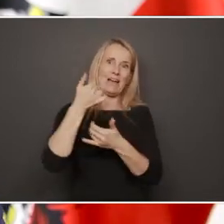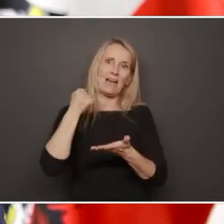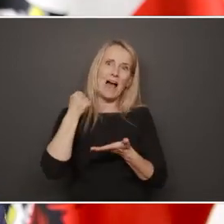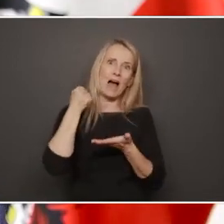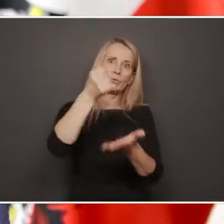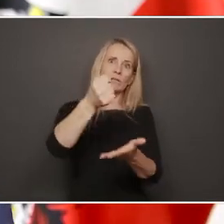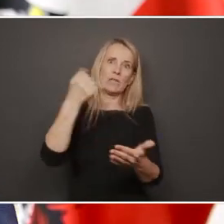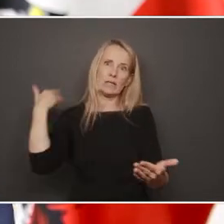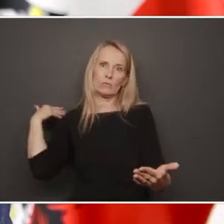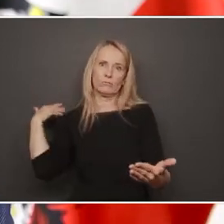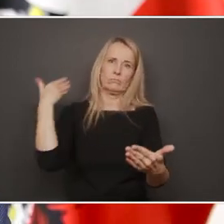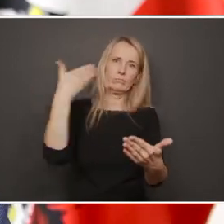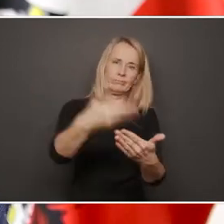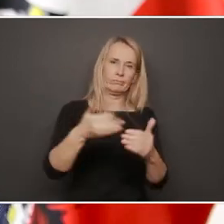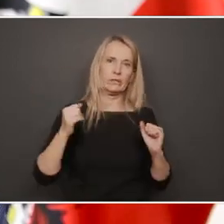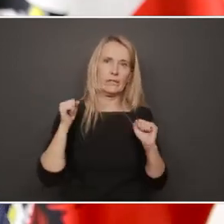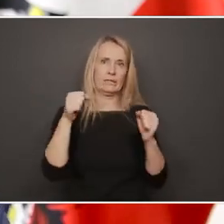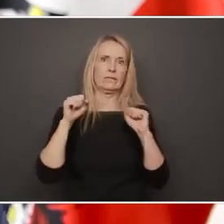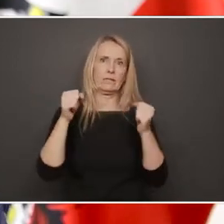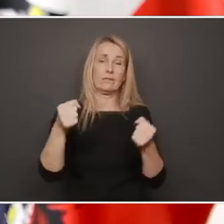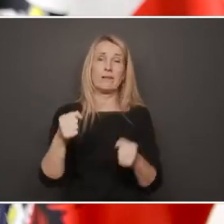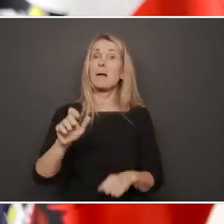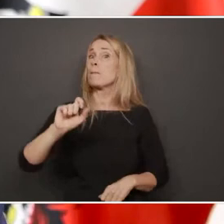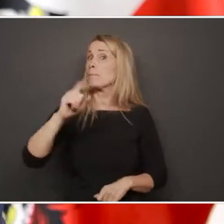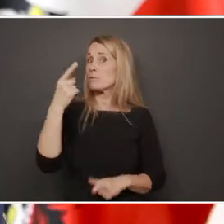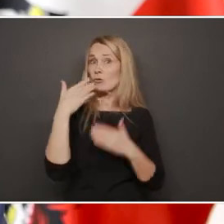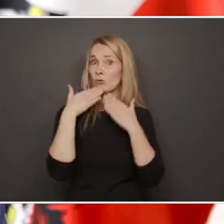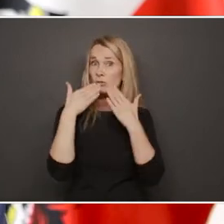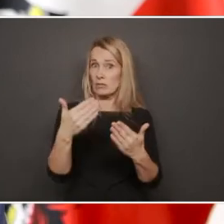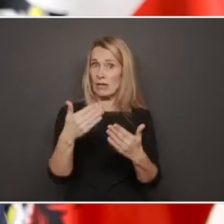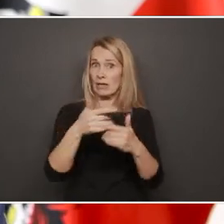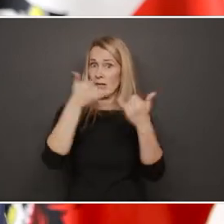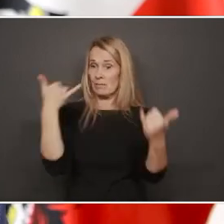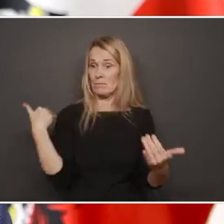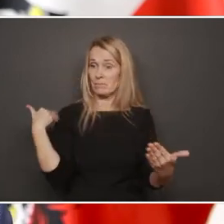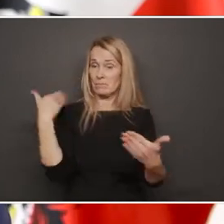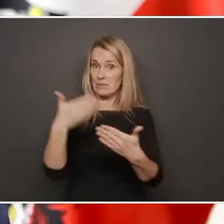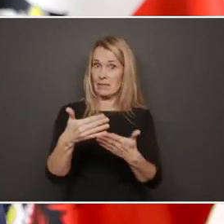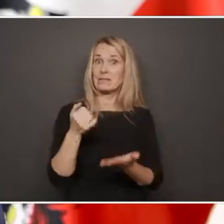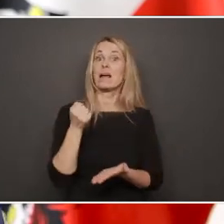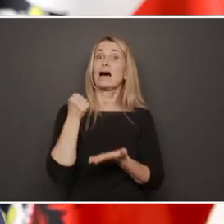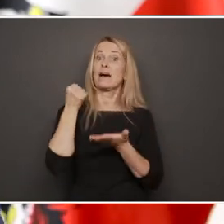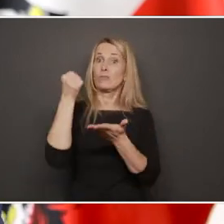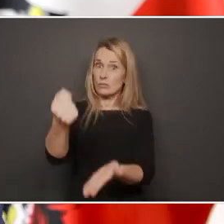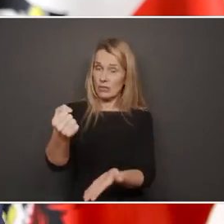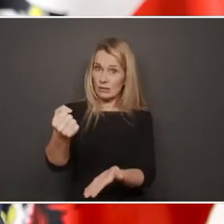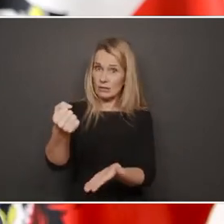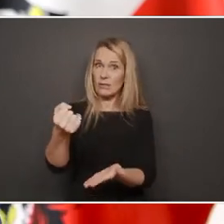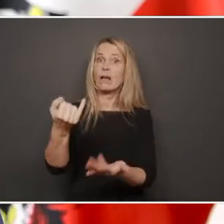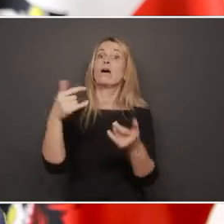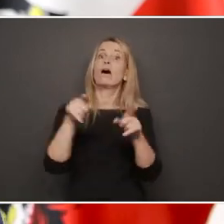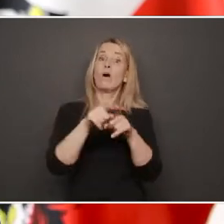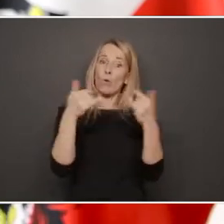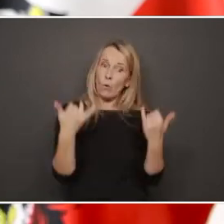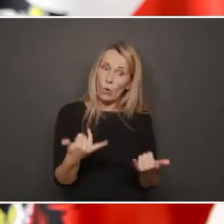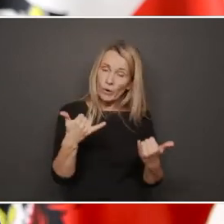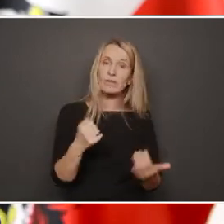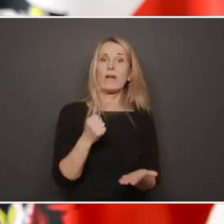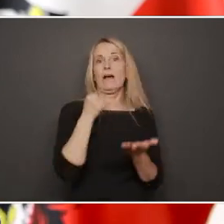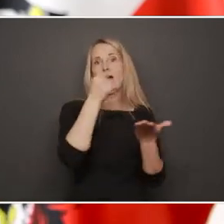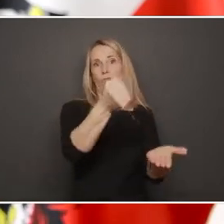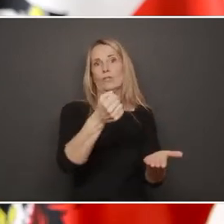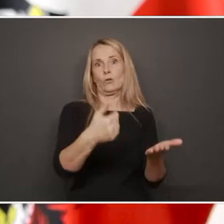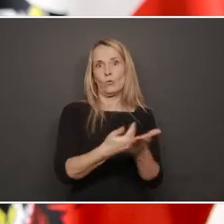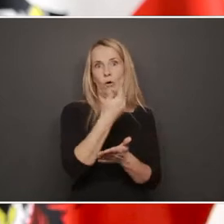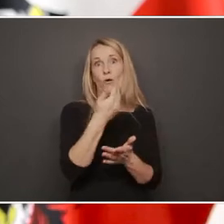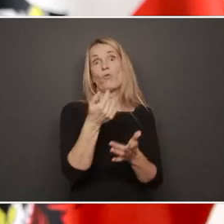Auszeichnungsinitiative. Mein besonderer Dank gilt allen, die bisher eine Auszeichnung erlangten, den heute Auszuzeichnenden und hoffentlich